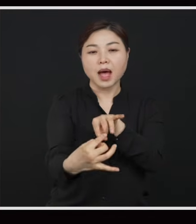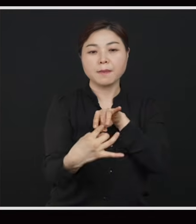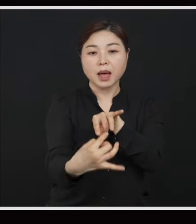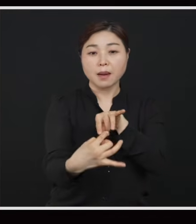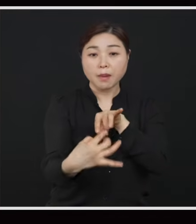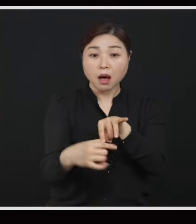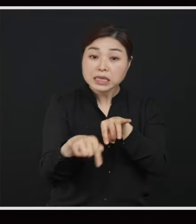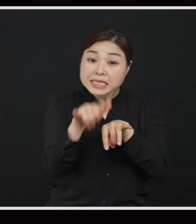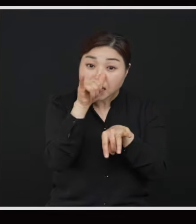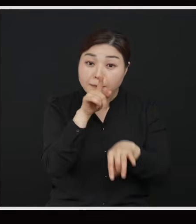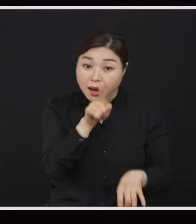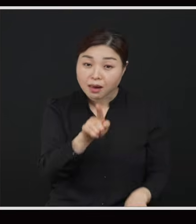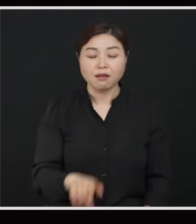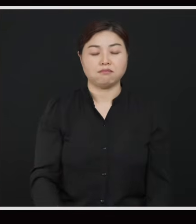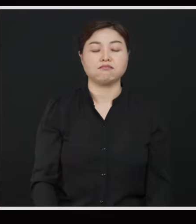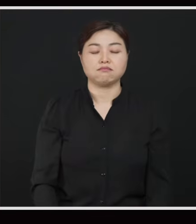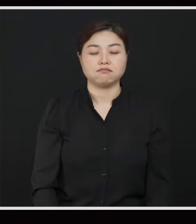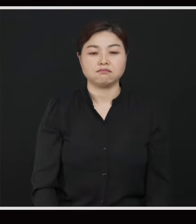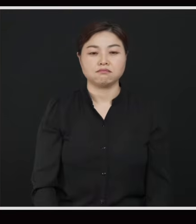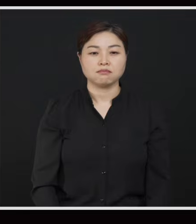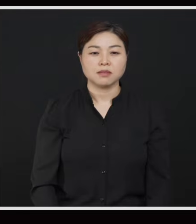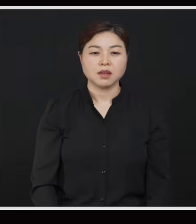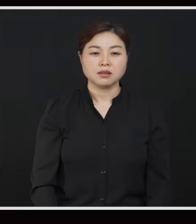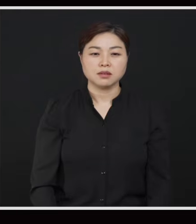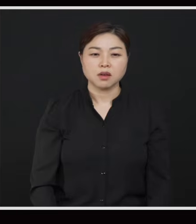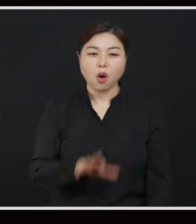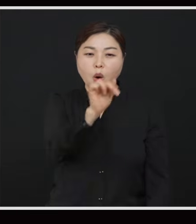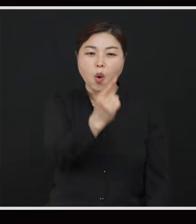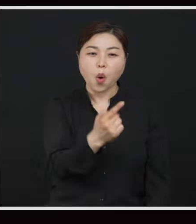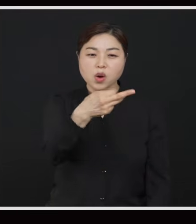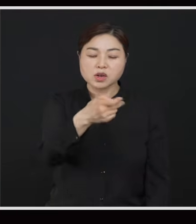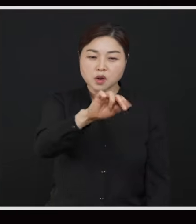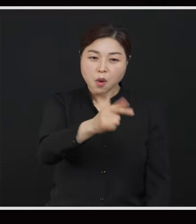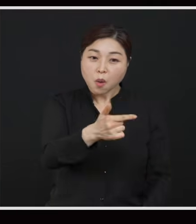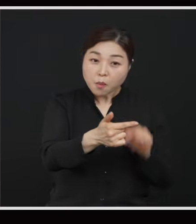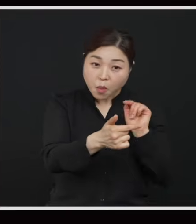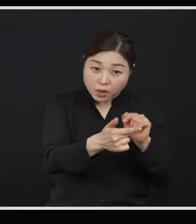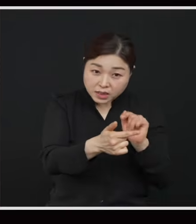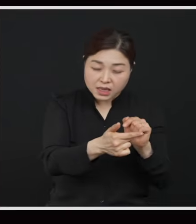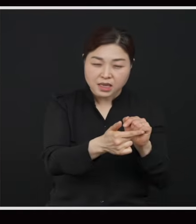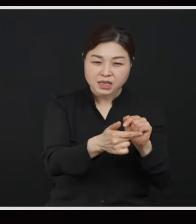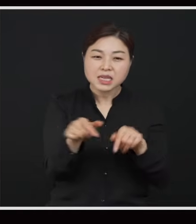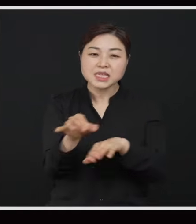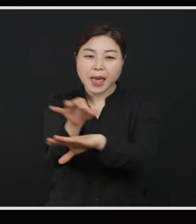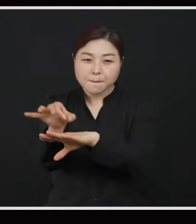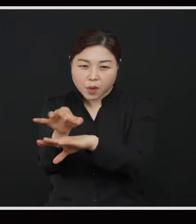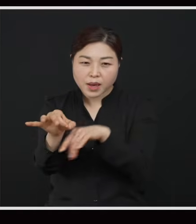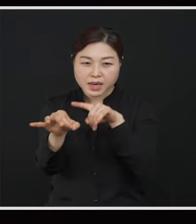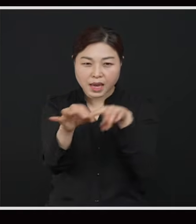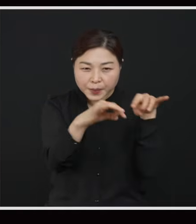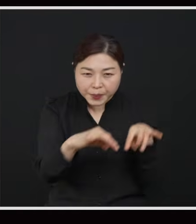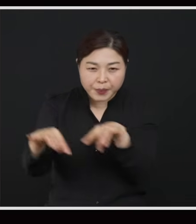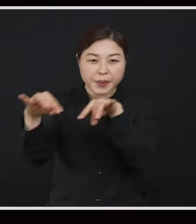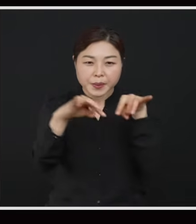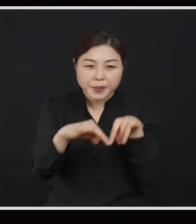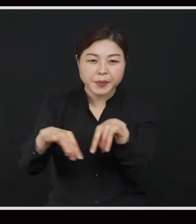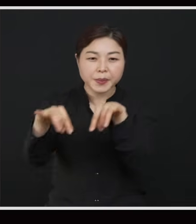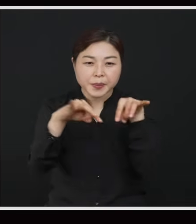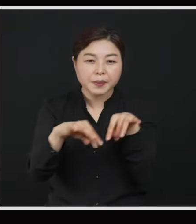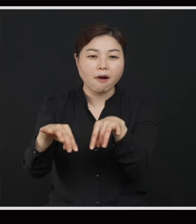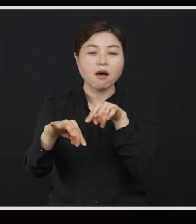나온다고 그랬잖아요. 그 호르몬이 이제 세포에 가가지고 거기 수용체도 있고 그래가지고 이 신호를 전달을 해야 됩니다.